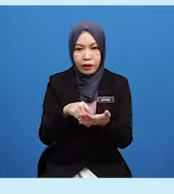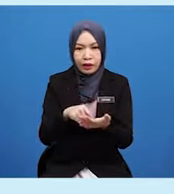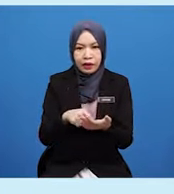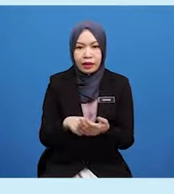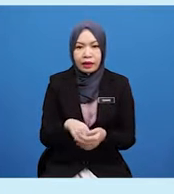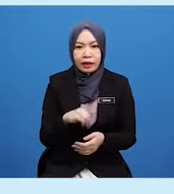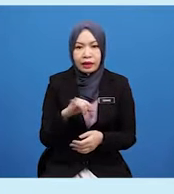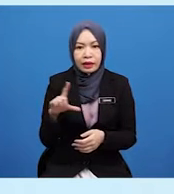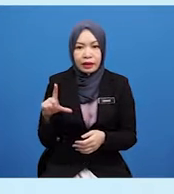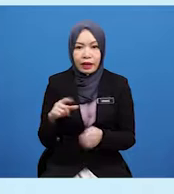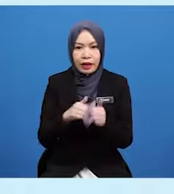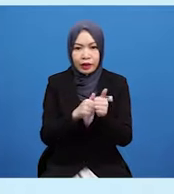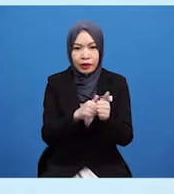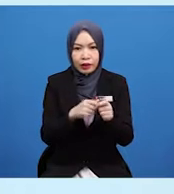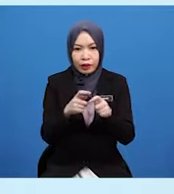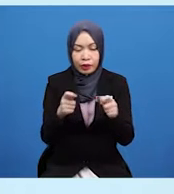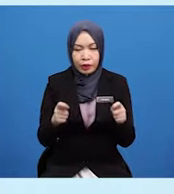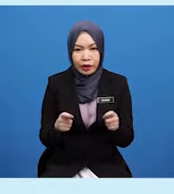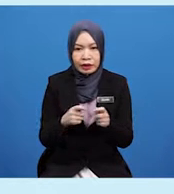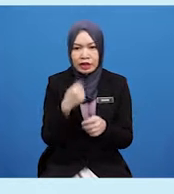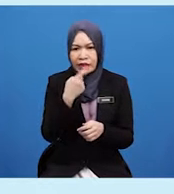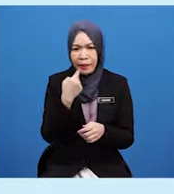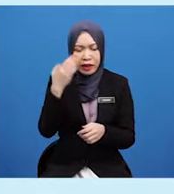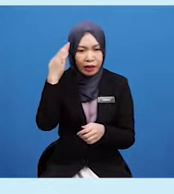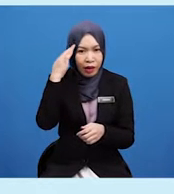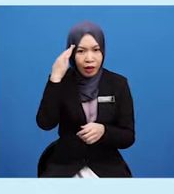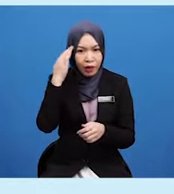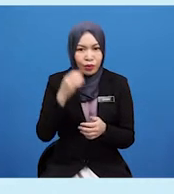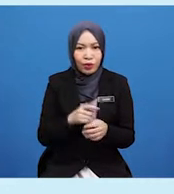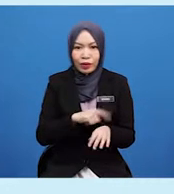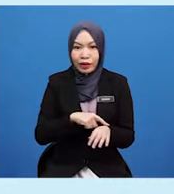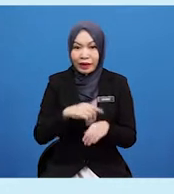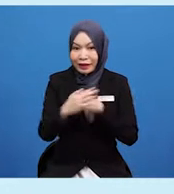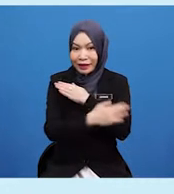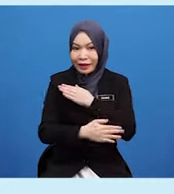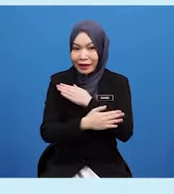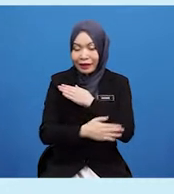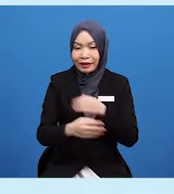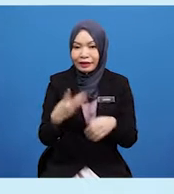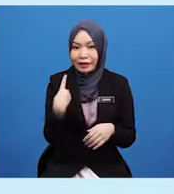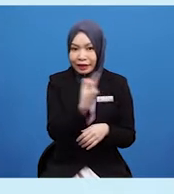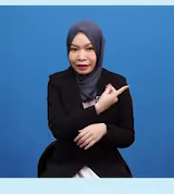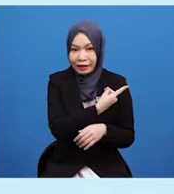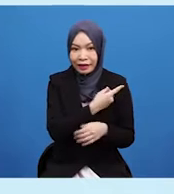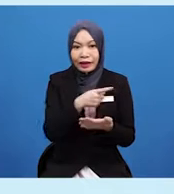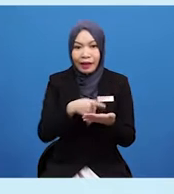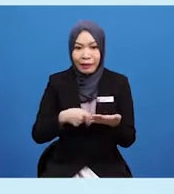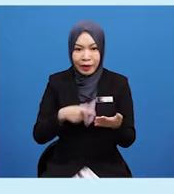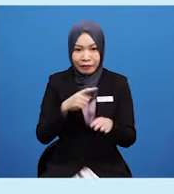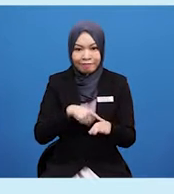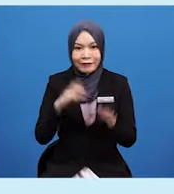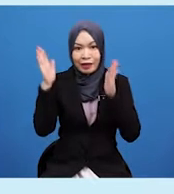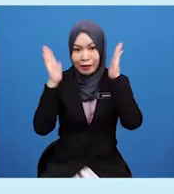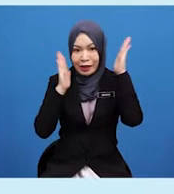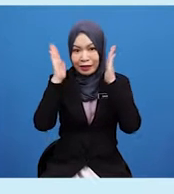tahu lokasi penemuan peninggalan manusia zaman prasejarah di negara kita Adakah murid-murid masih